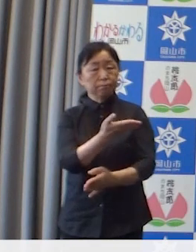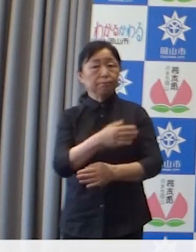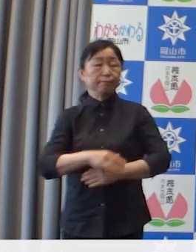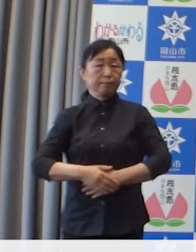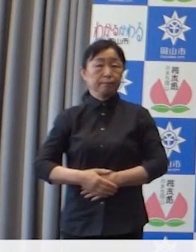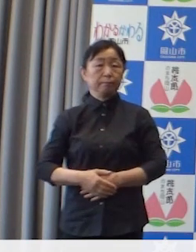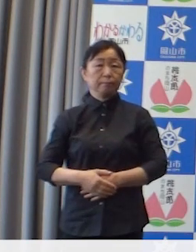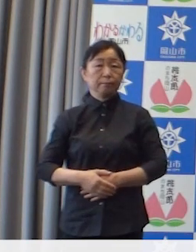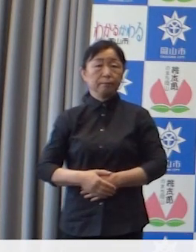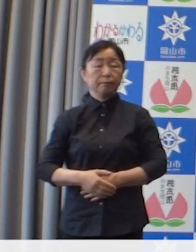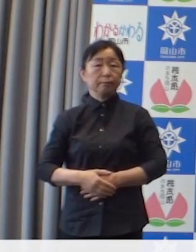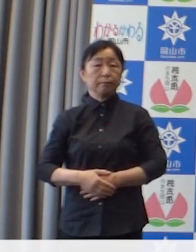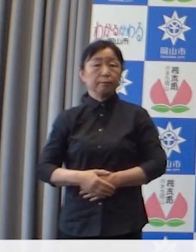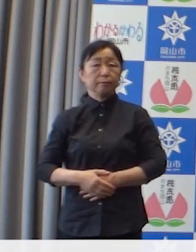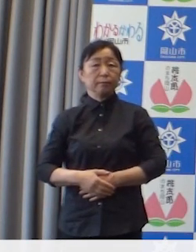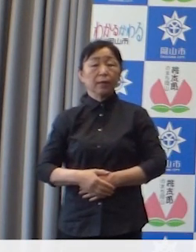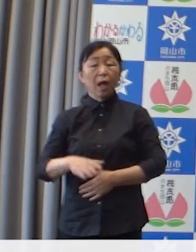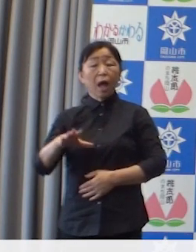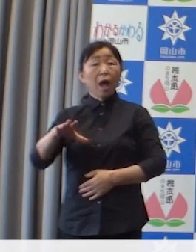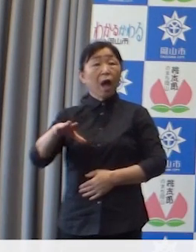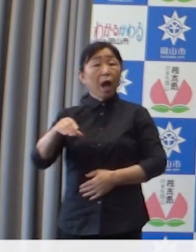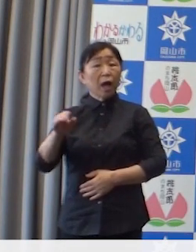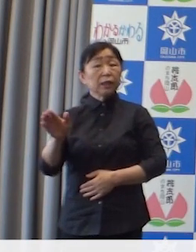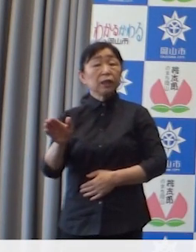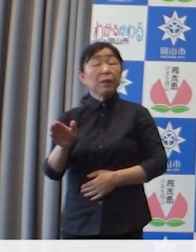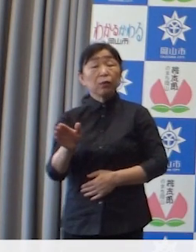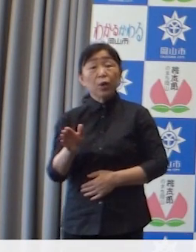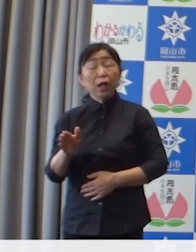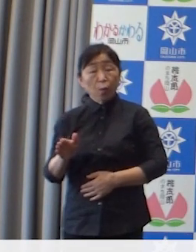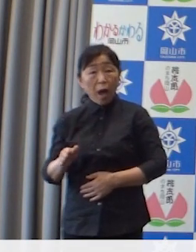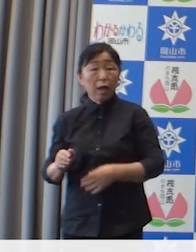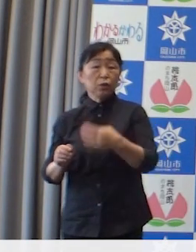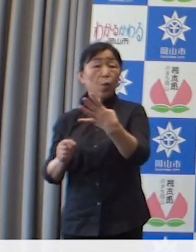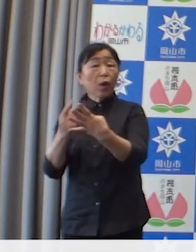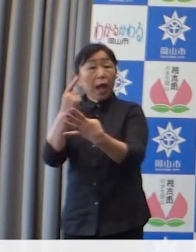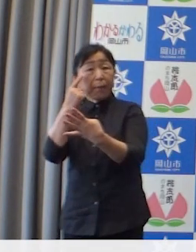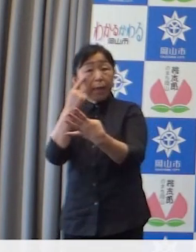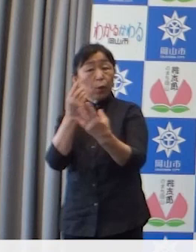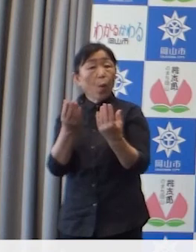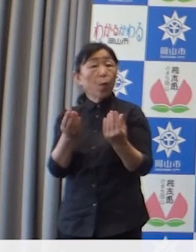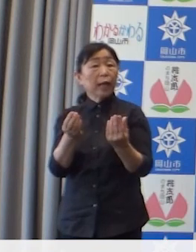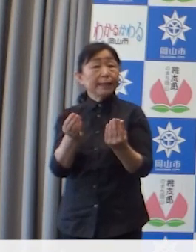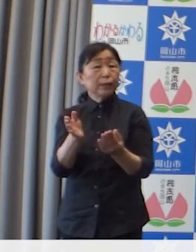最初のうちはね、4回目接種と同じ傾きを持って